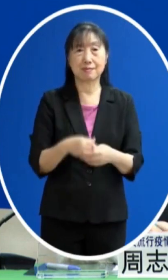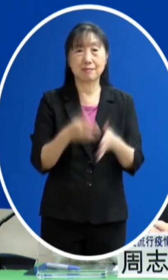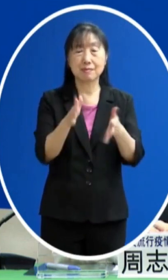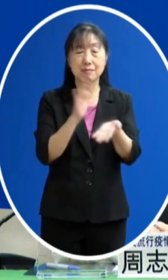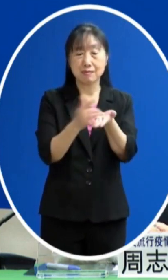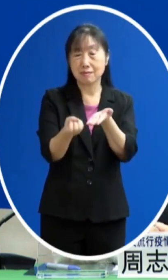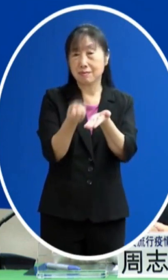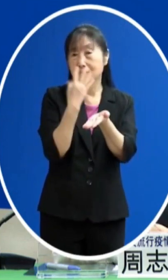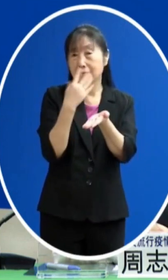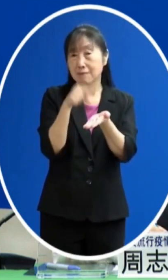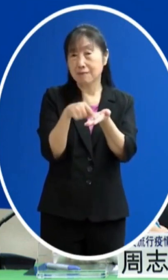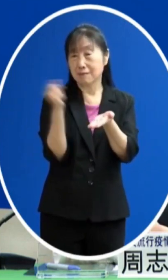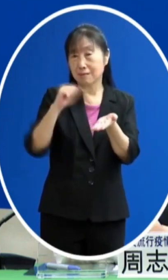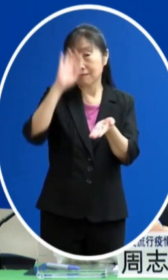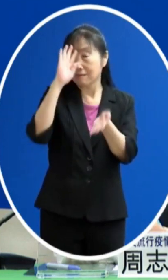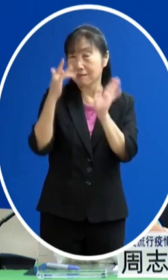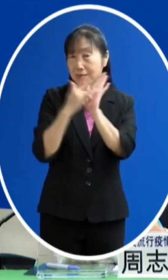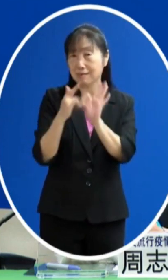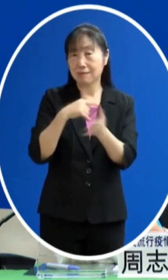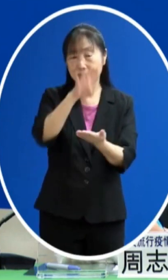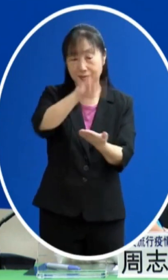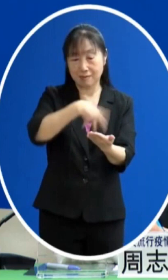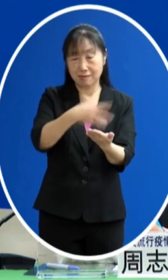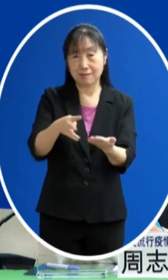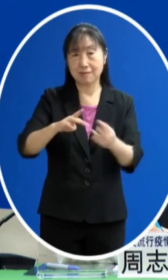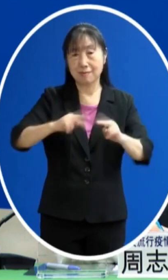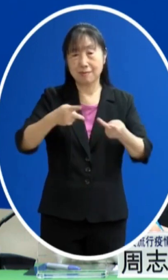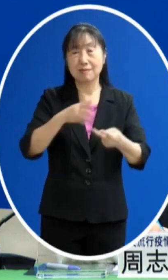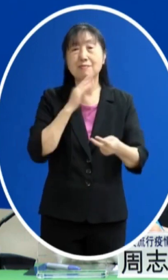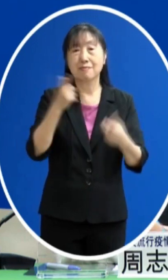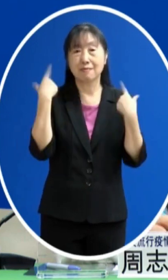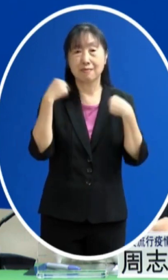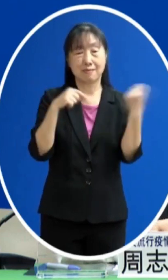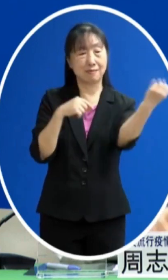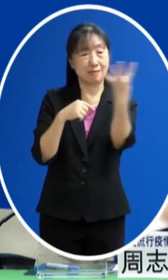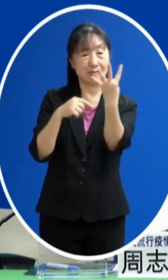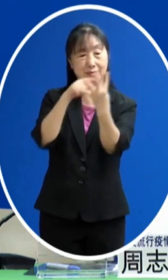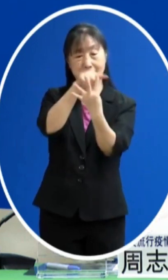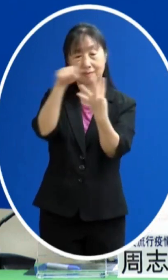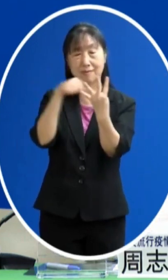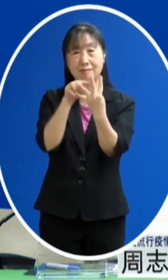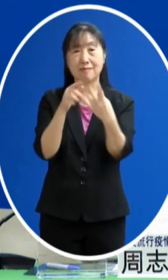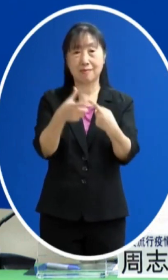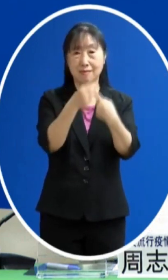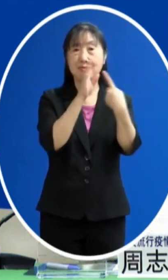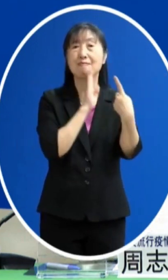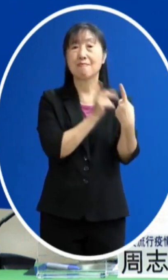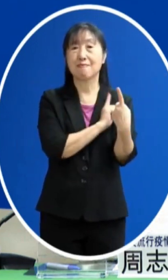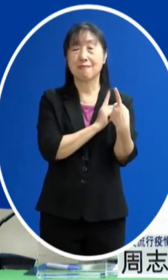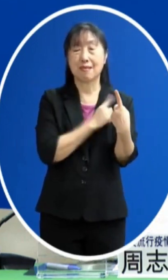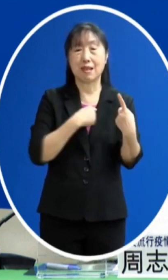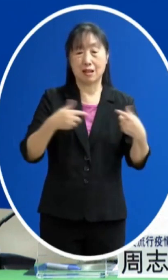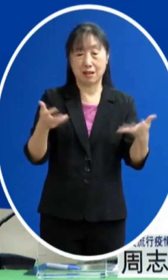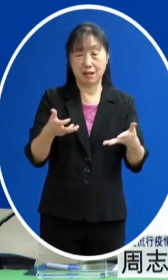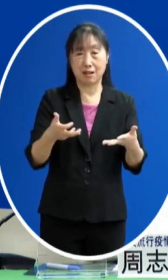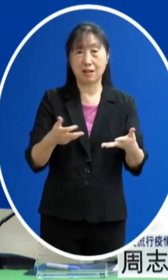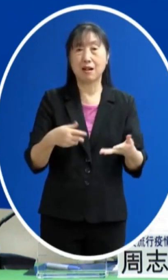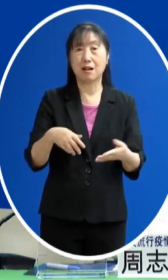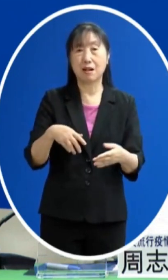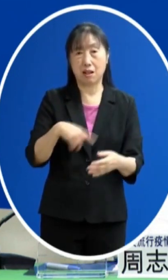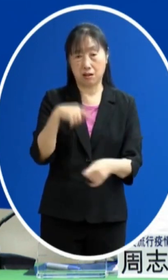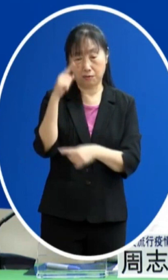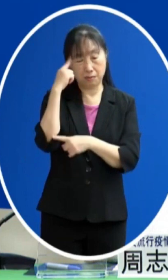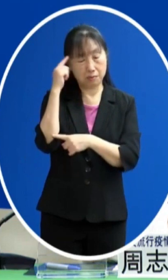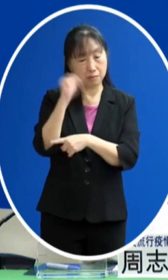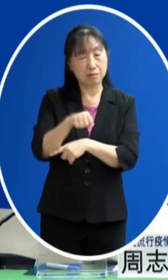于这个口服抗病毒药物开立的表单，一共有四种表单。第一个是病人治疗的同意书，因为这一个药